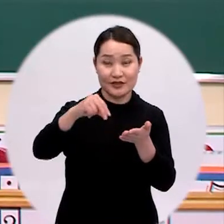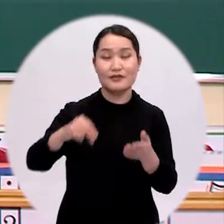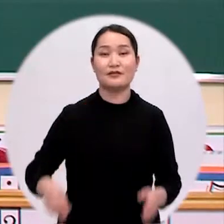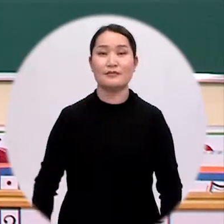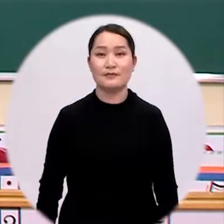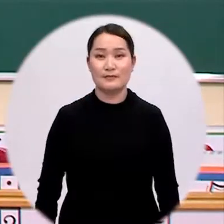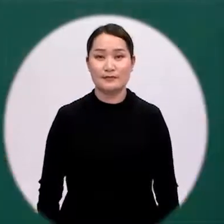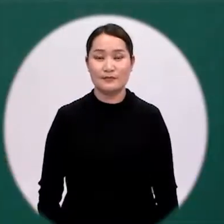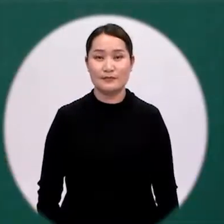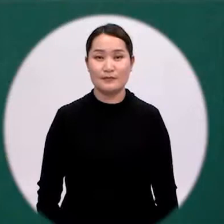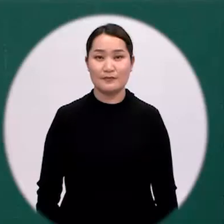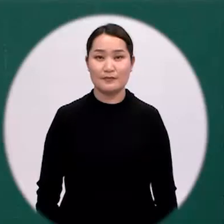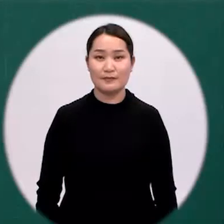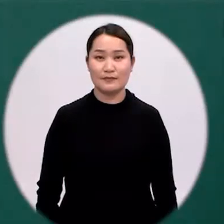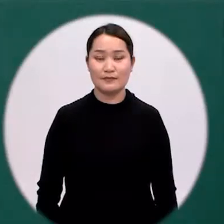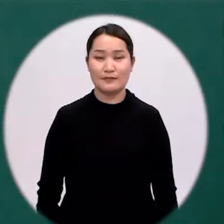хүүхдүүдээ.